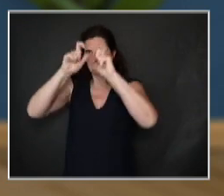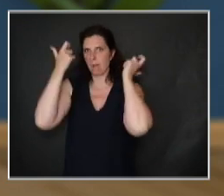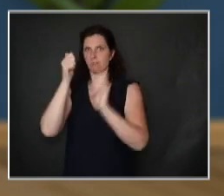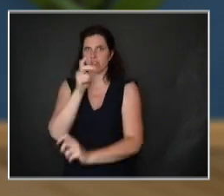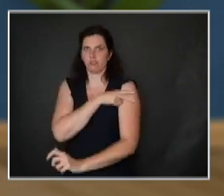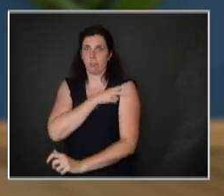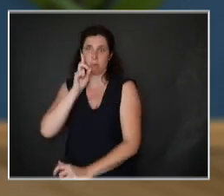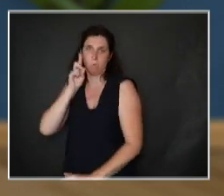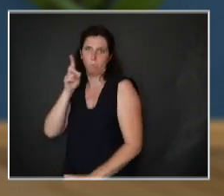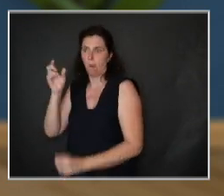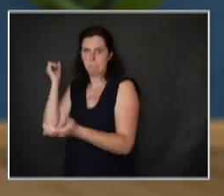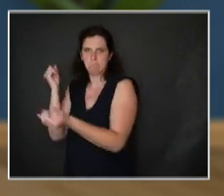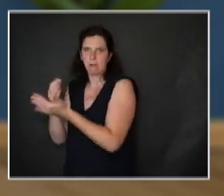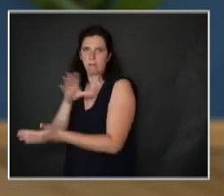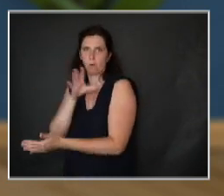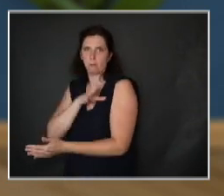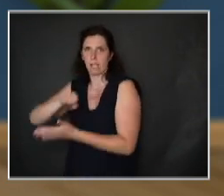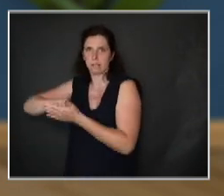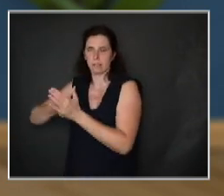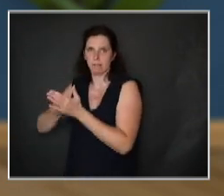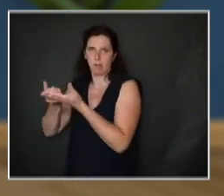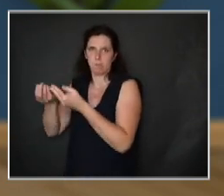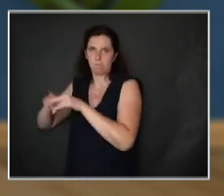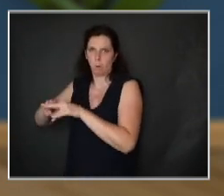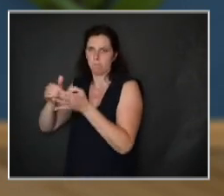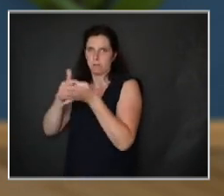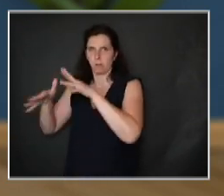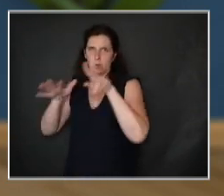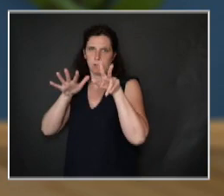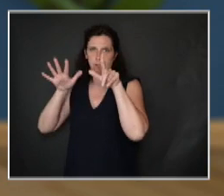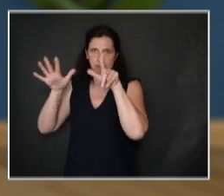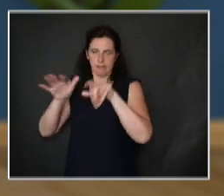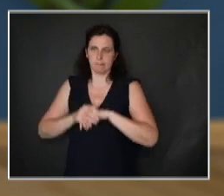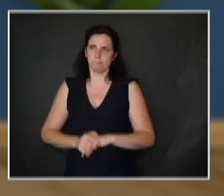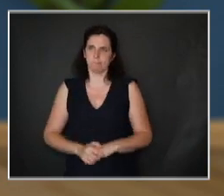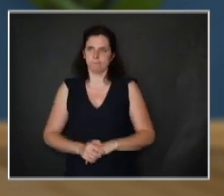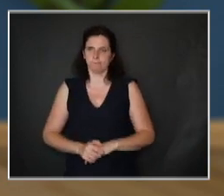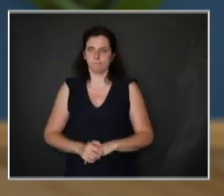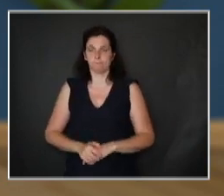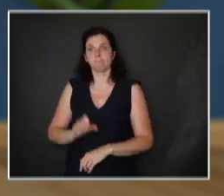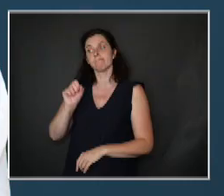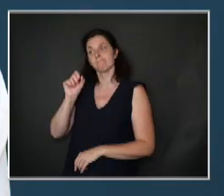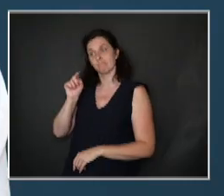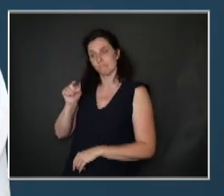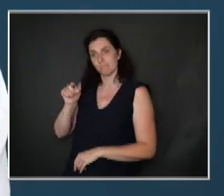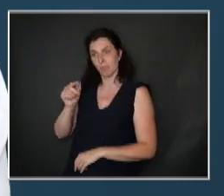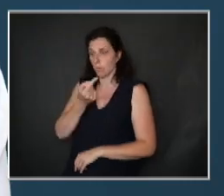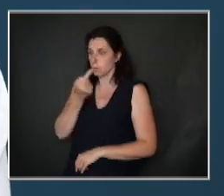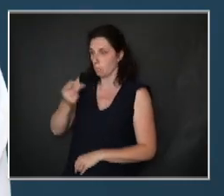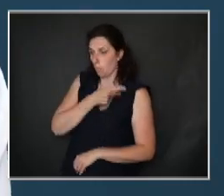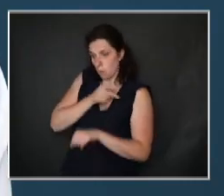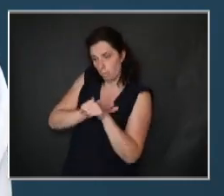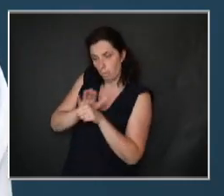après la disparition brutale de professeur Sebert en 1997. Patrice n'est pas simplement un médecin